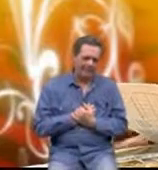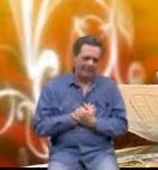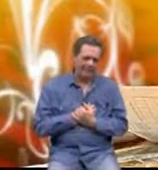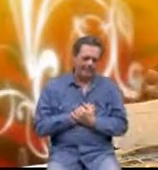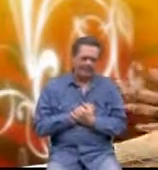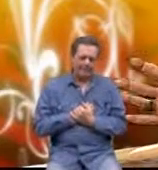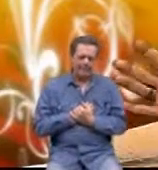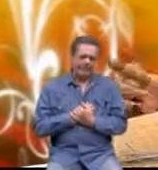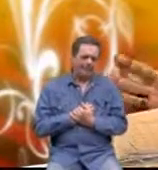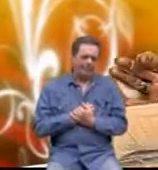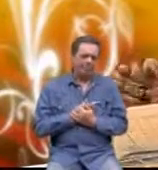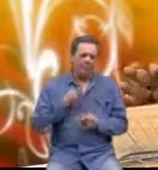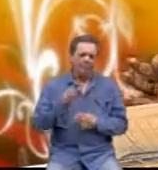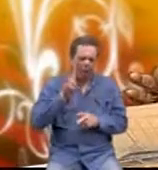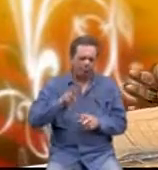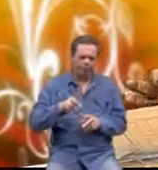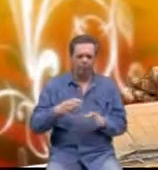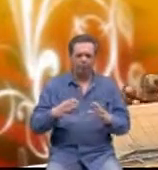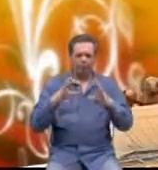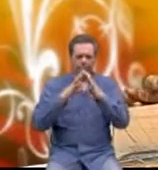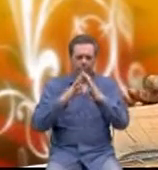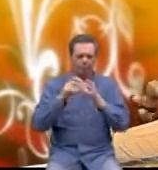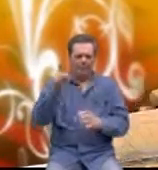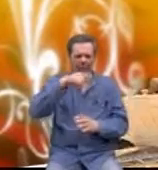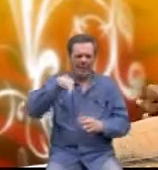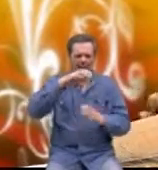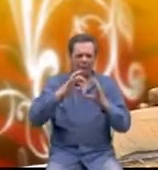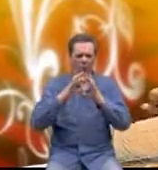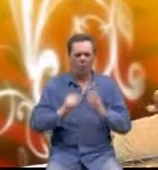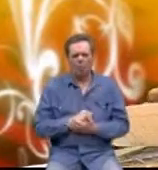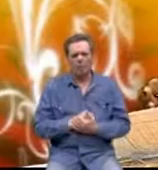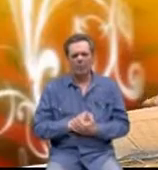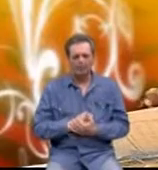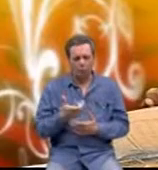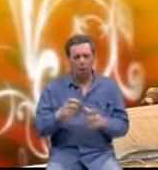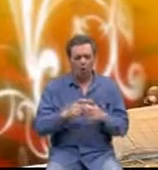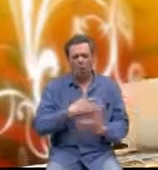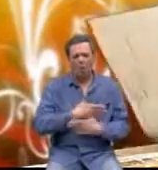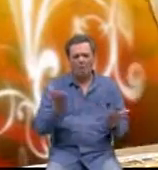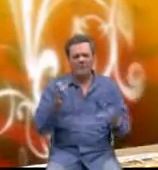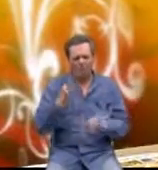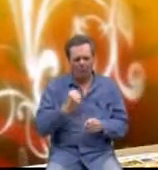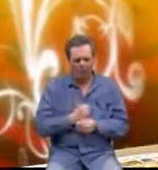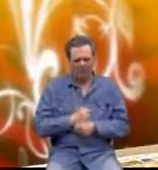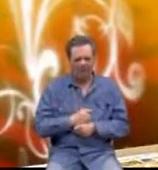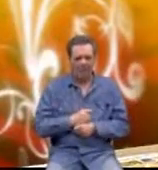Neraskidivo. Nema. Zatvoreni krug. To je zatvoreni krug. To je zaista krug na kojem svi moramo raditi. Nije on